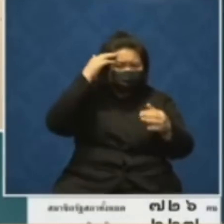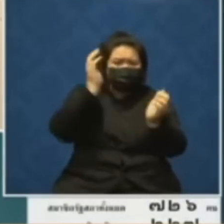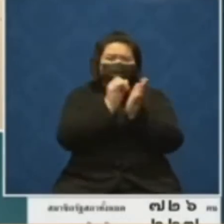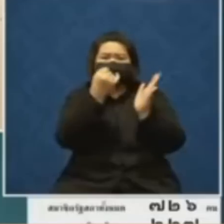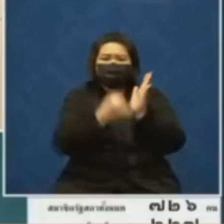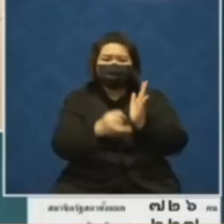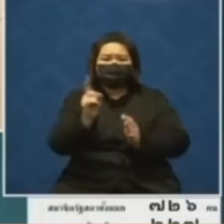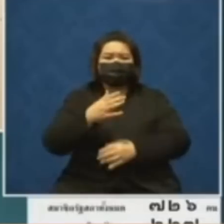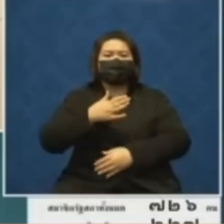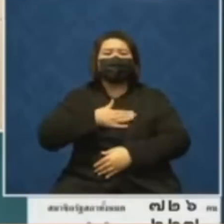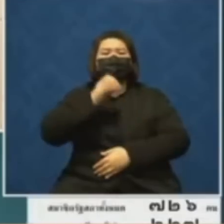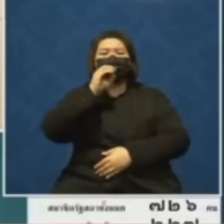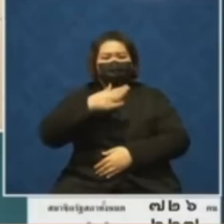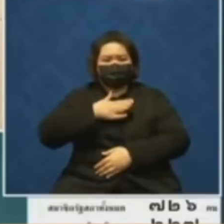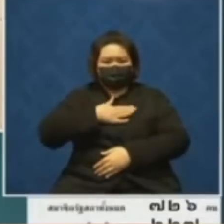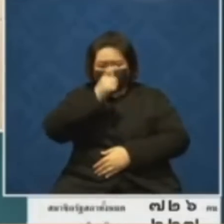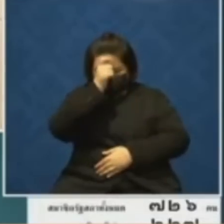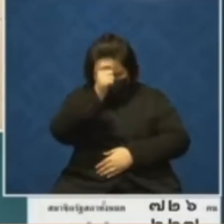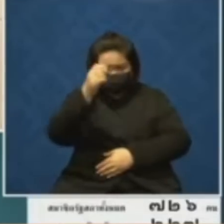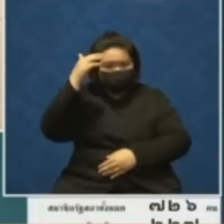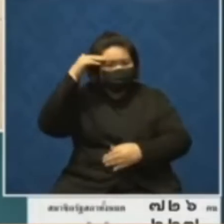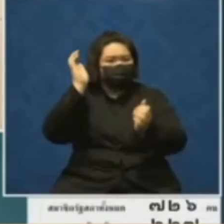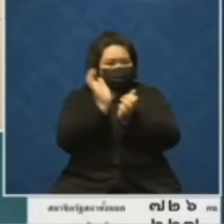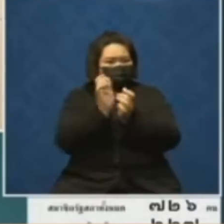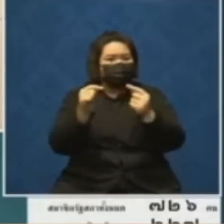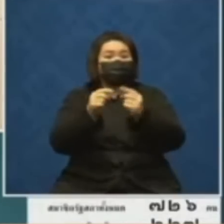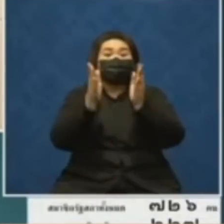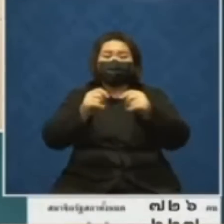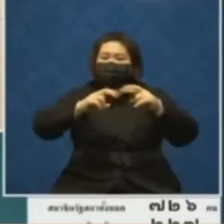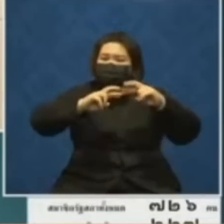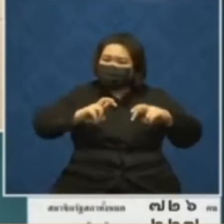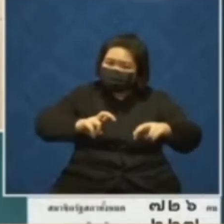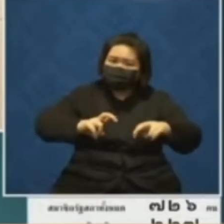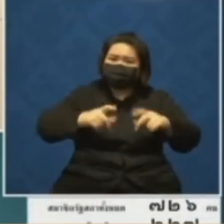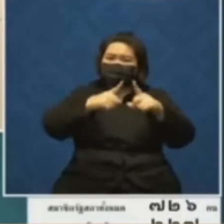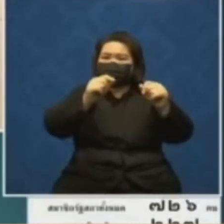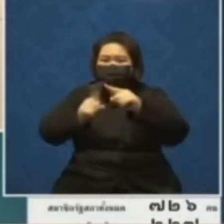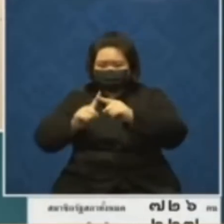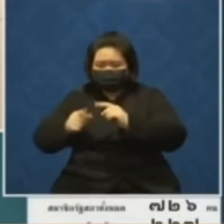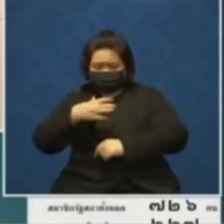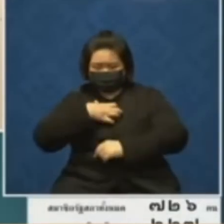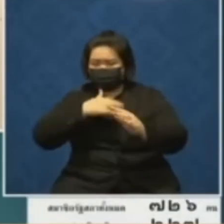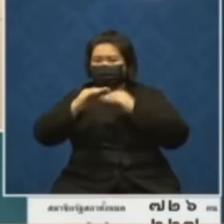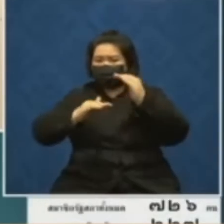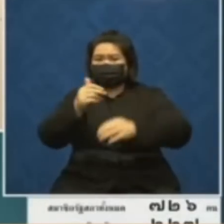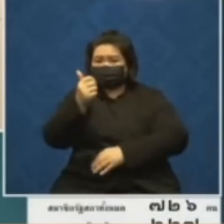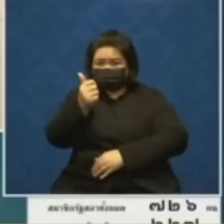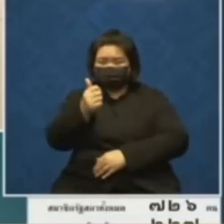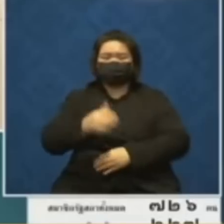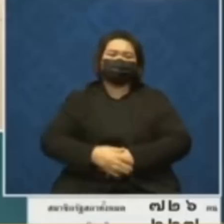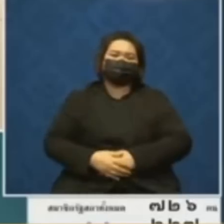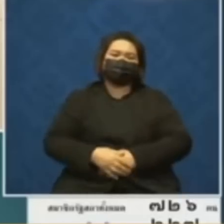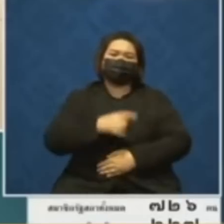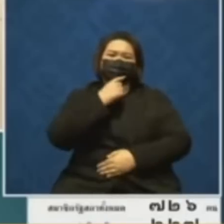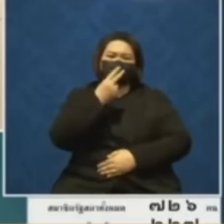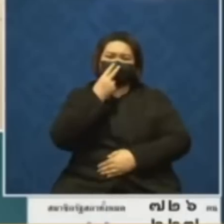หรือผมยืนยนไดวผมเขารấpตําโดโยเฉพาะพนักงานสอบสวนแล้ อยากใหทกอย่างดีขึ้นถาเรามองอด้านหนของ seeks